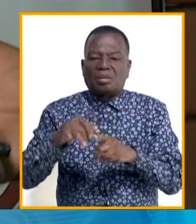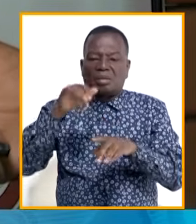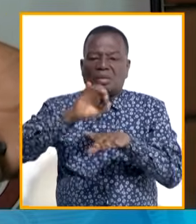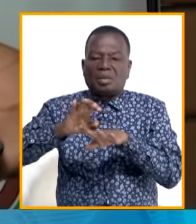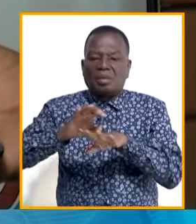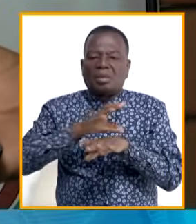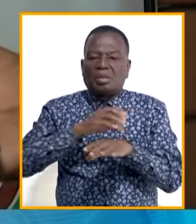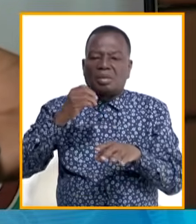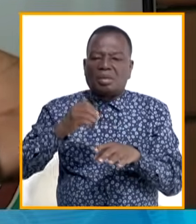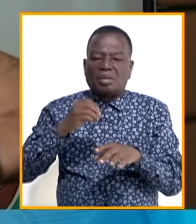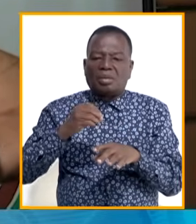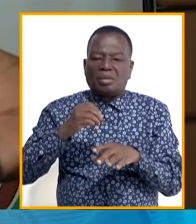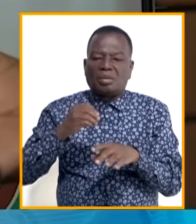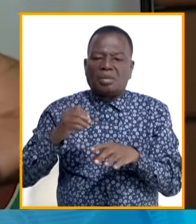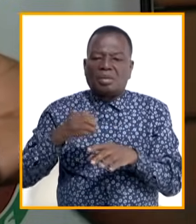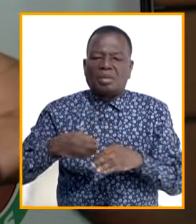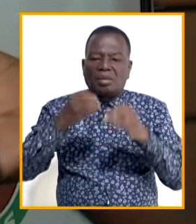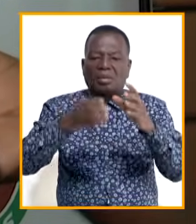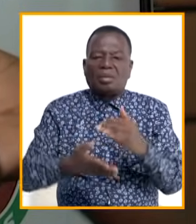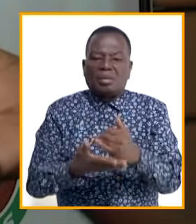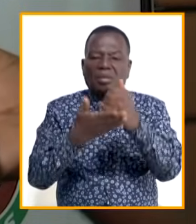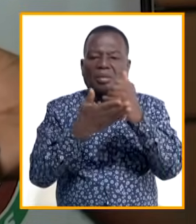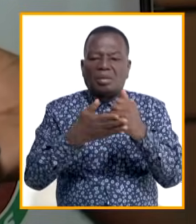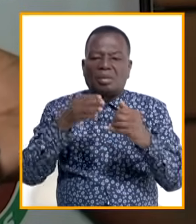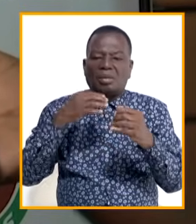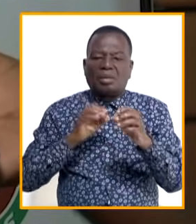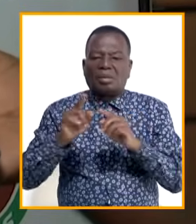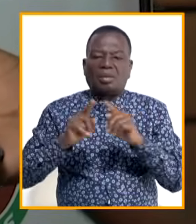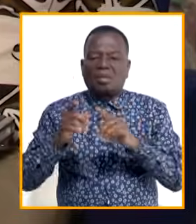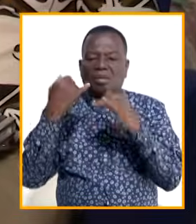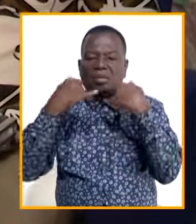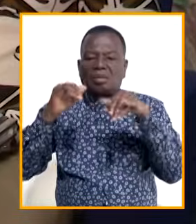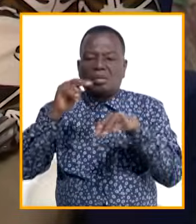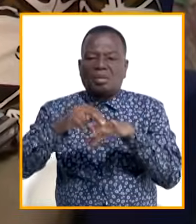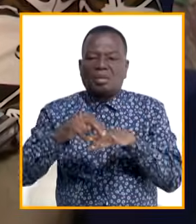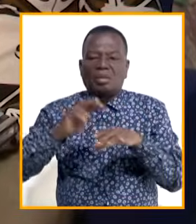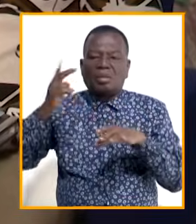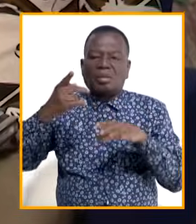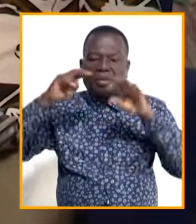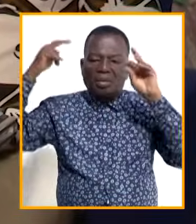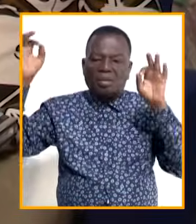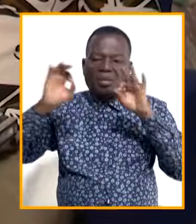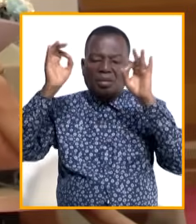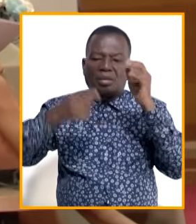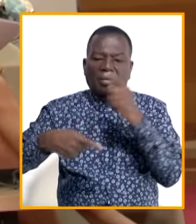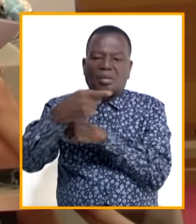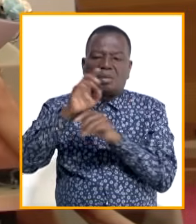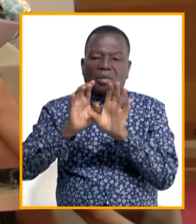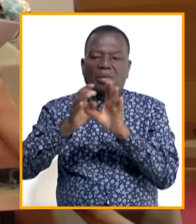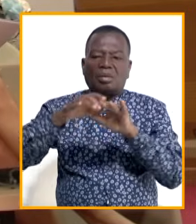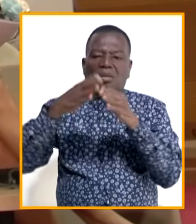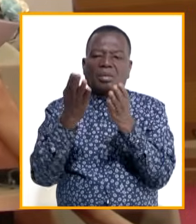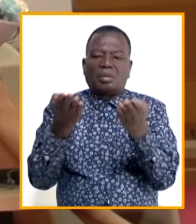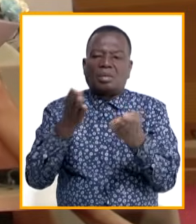il contribue ? Ben évidemment, en apportant un appui, en échangeant des informations. Cette deuxième édition de la journée porte ouverte